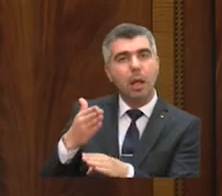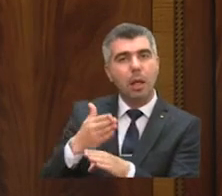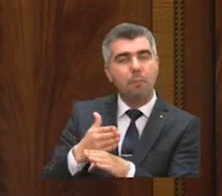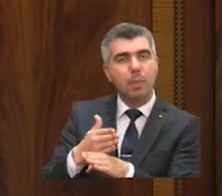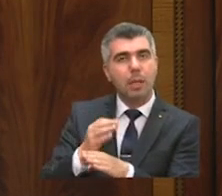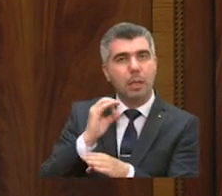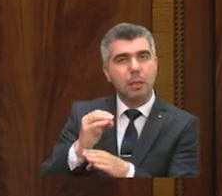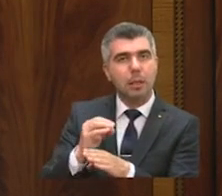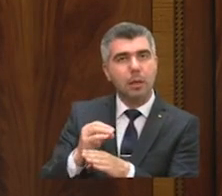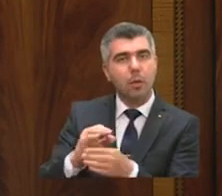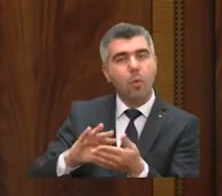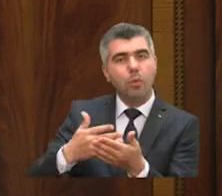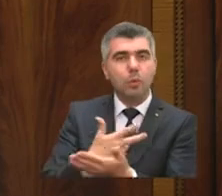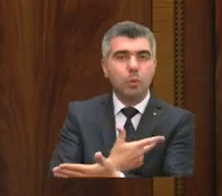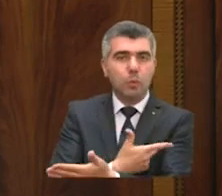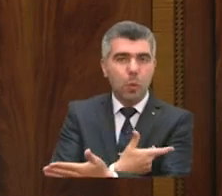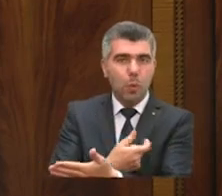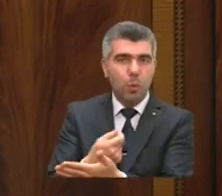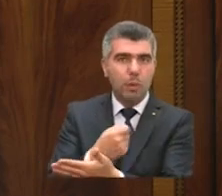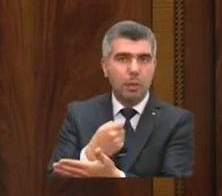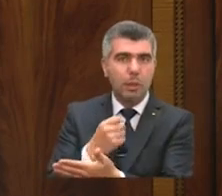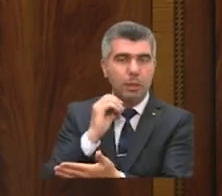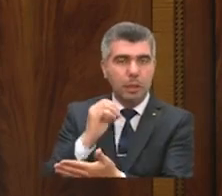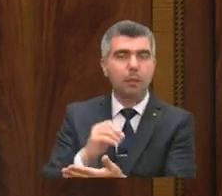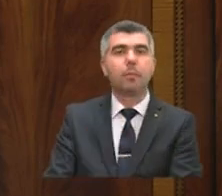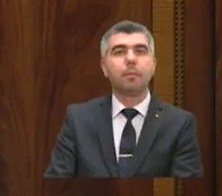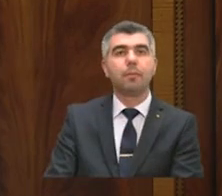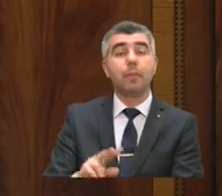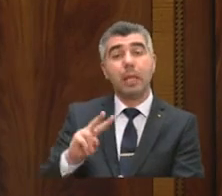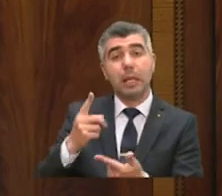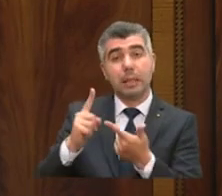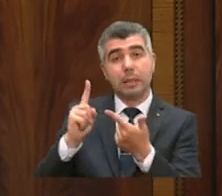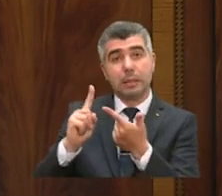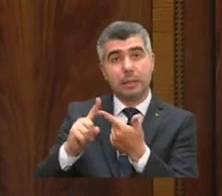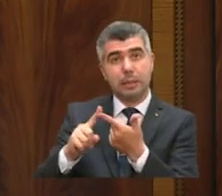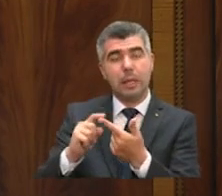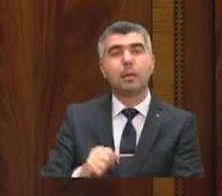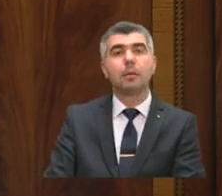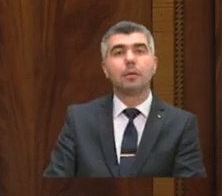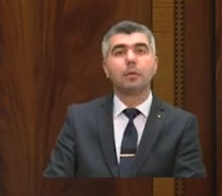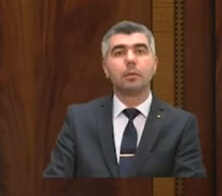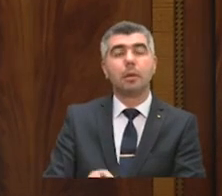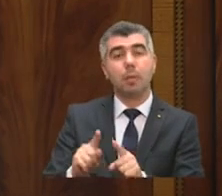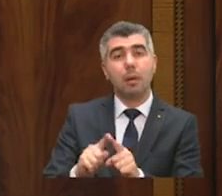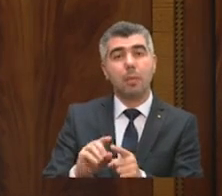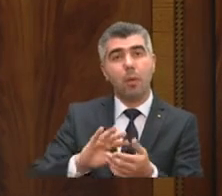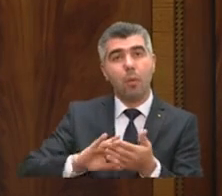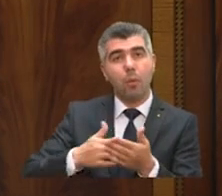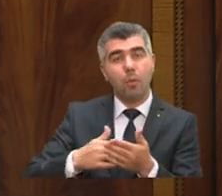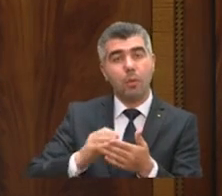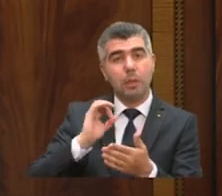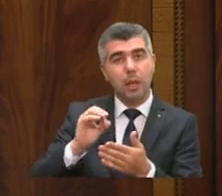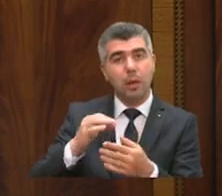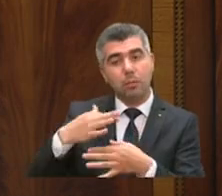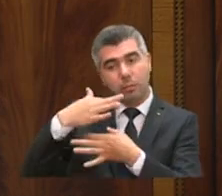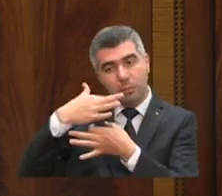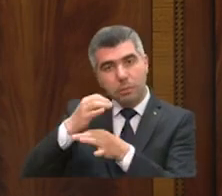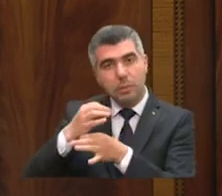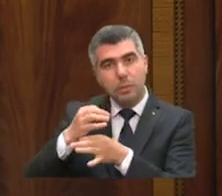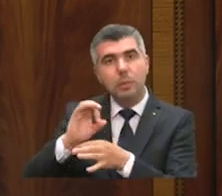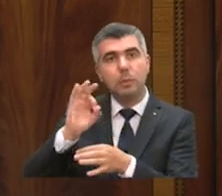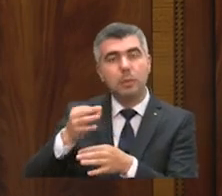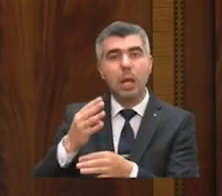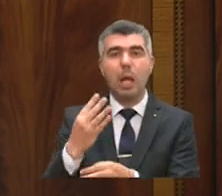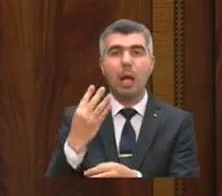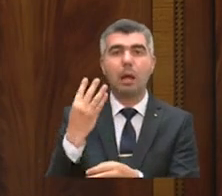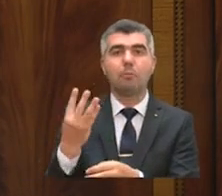او بالتشخيص الجسدي. ثانيا عن طريق كذلك الفحص في المختبرات، وعندنا اربعه ديال